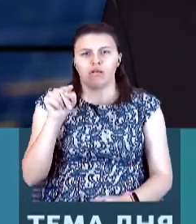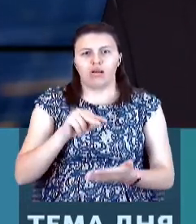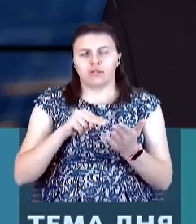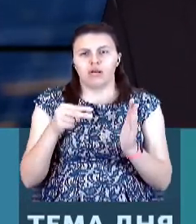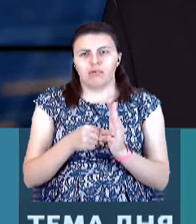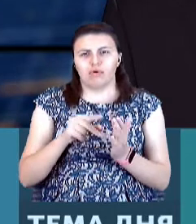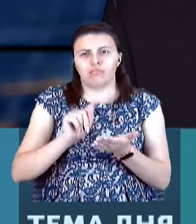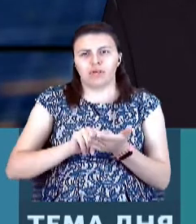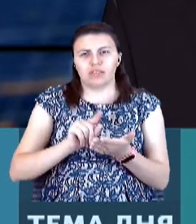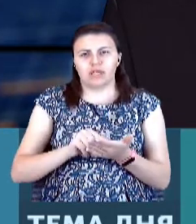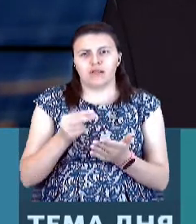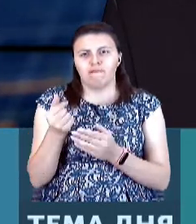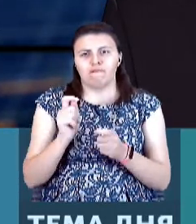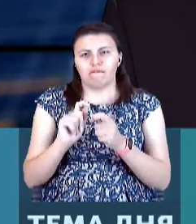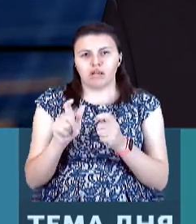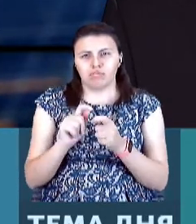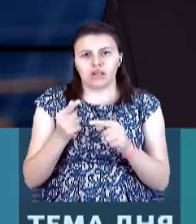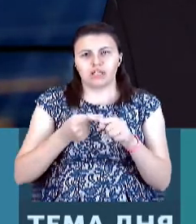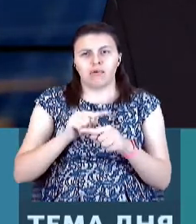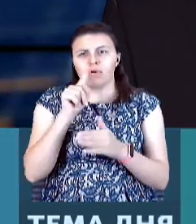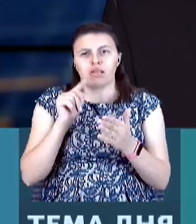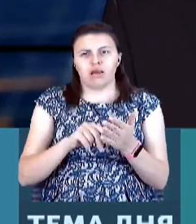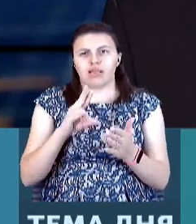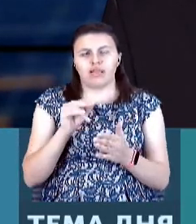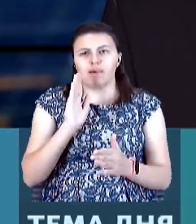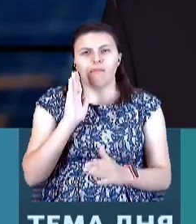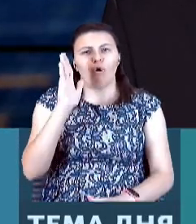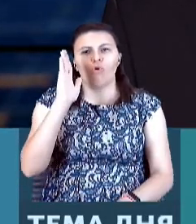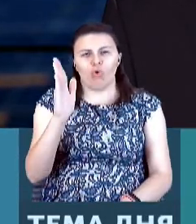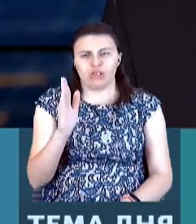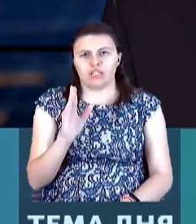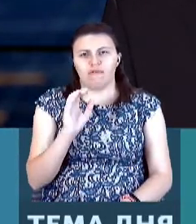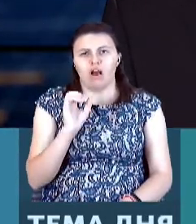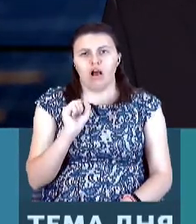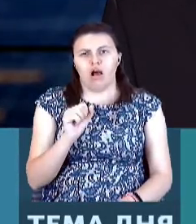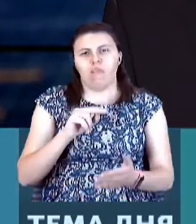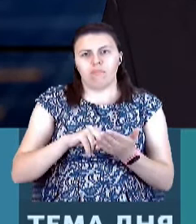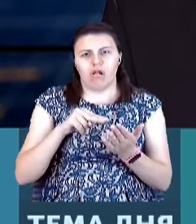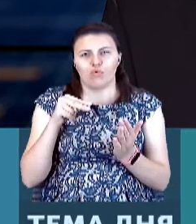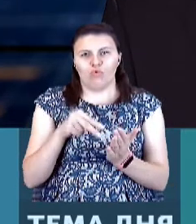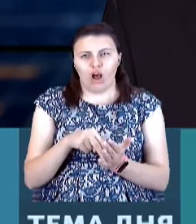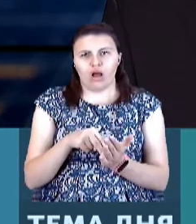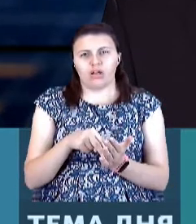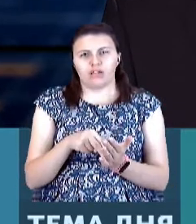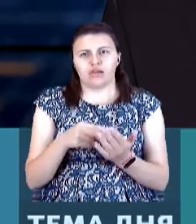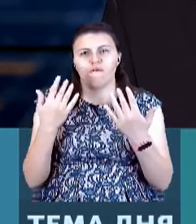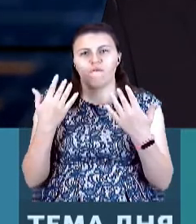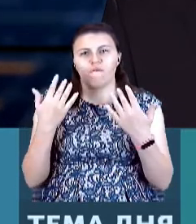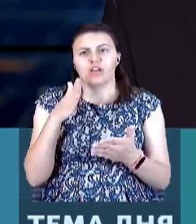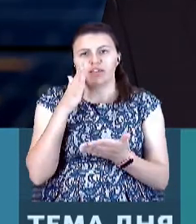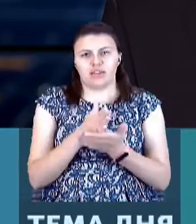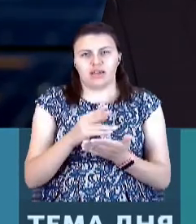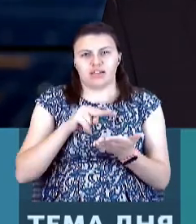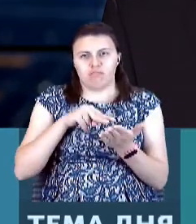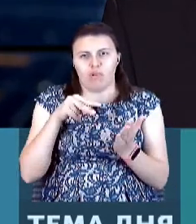пенсійних виплат. І тут знову таки це питання не прогнозів, це питання планування, воно вже є, воно вже